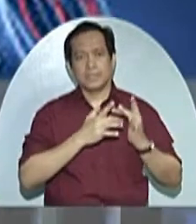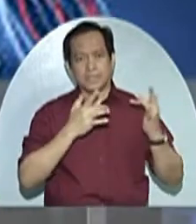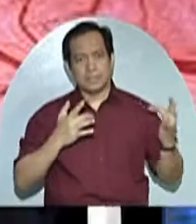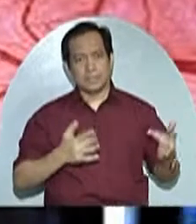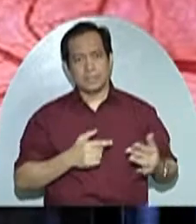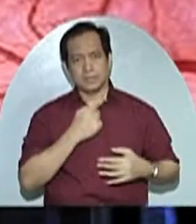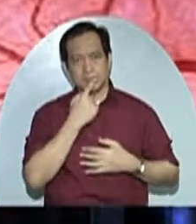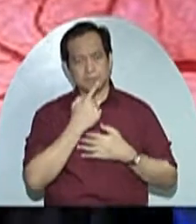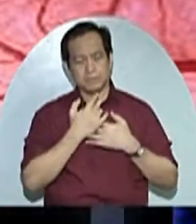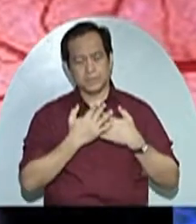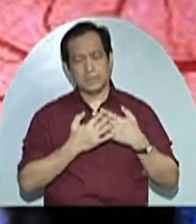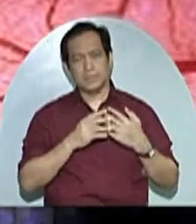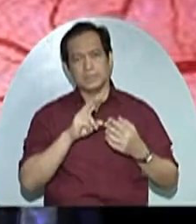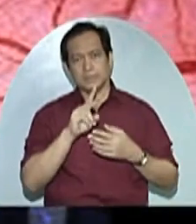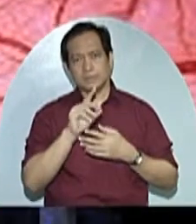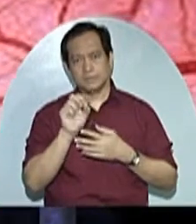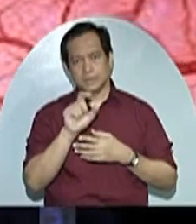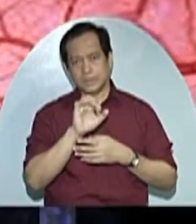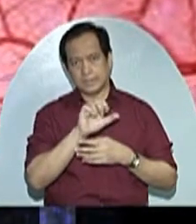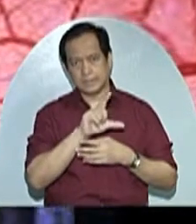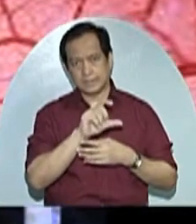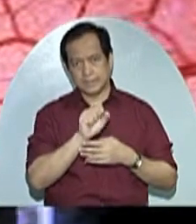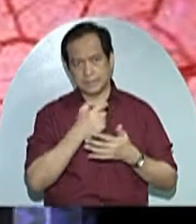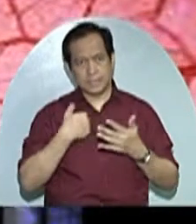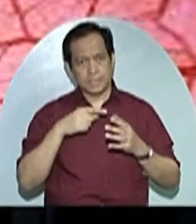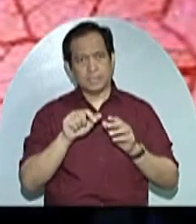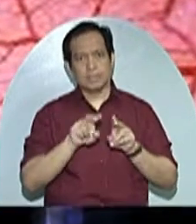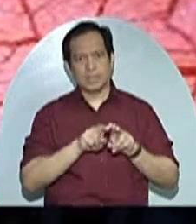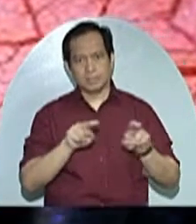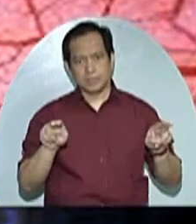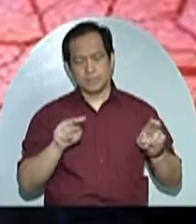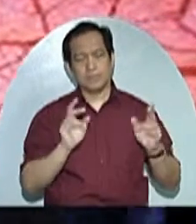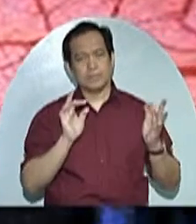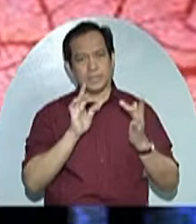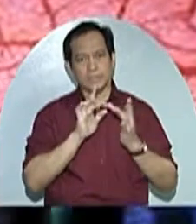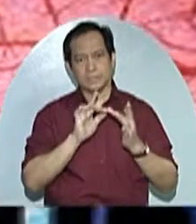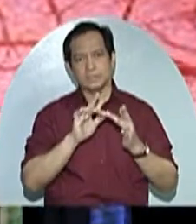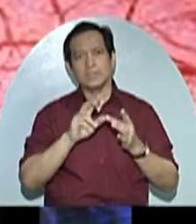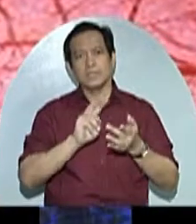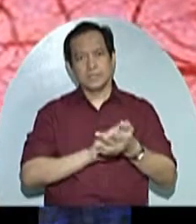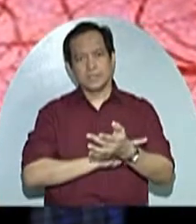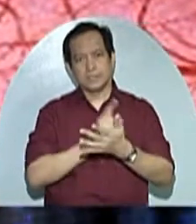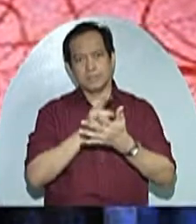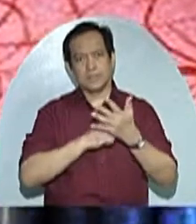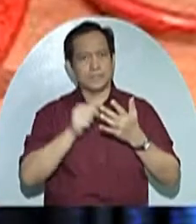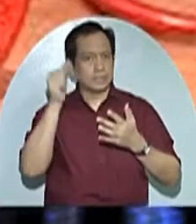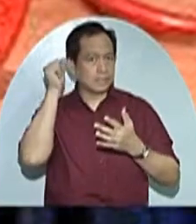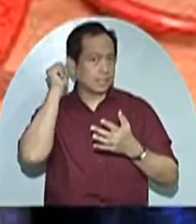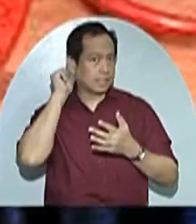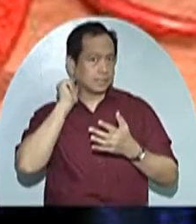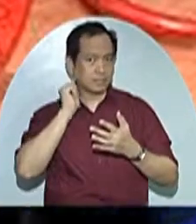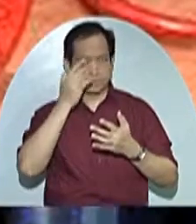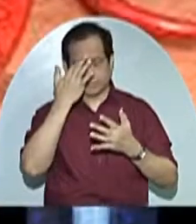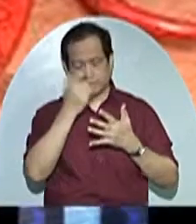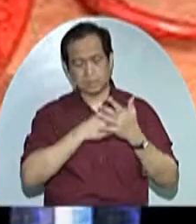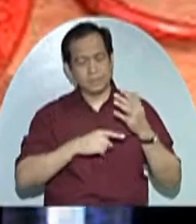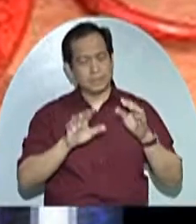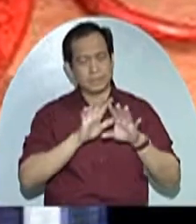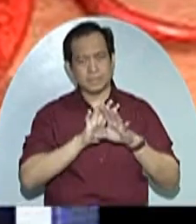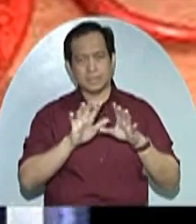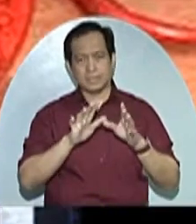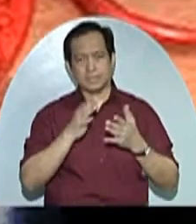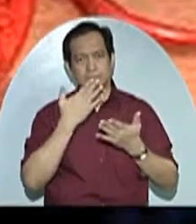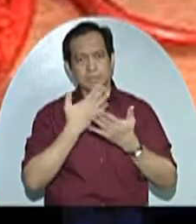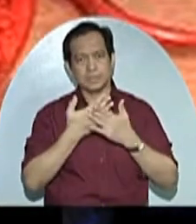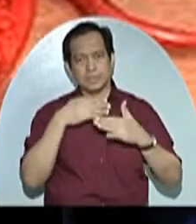vessels. Sinasabing nagkakaroon ng abnormal connection sa pagitan ng ating mga ugat at arteries, kung kaya hindi